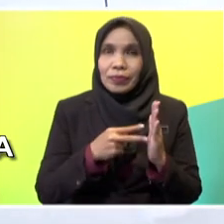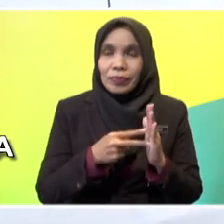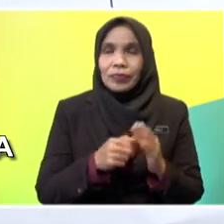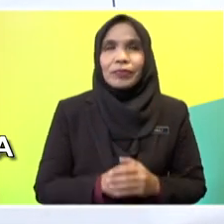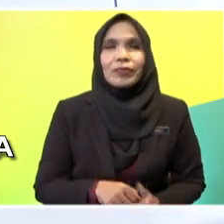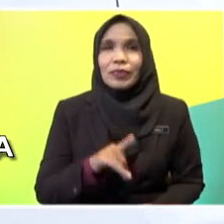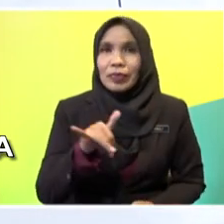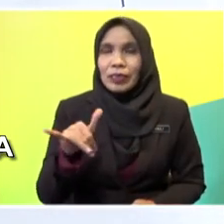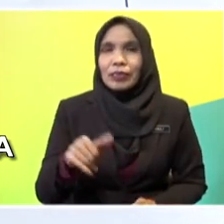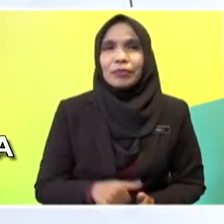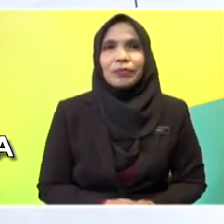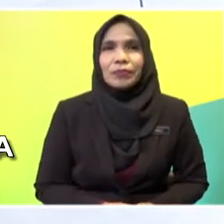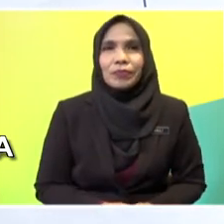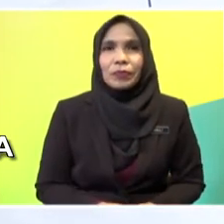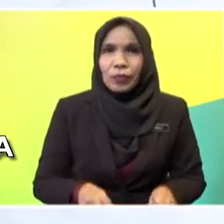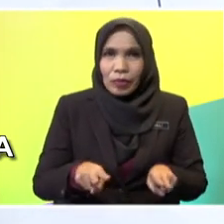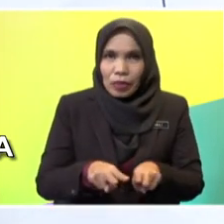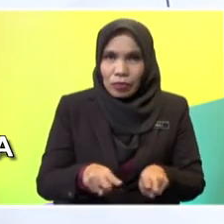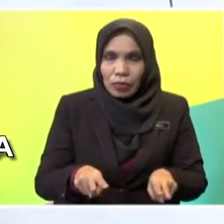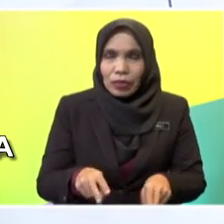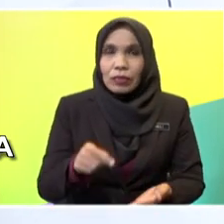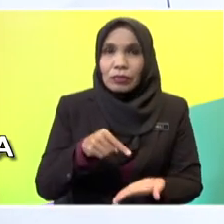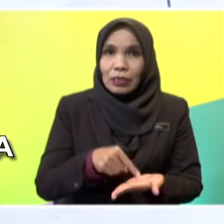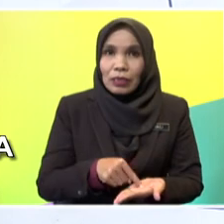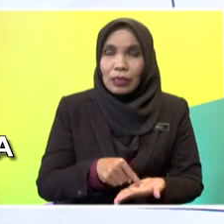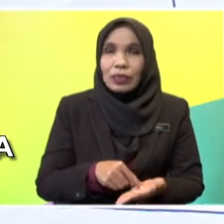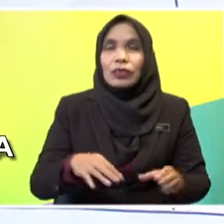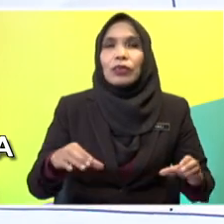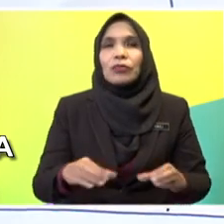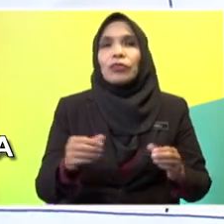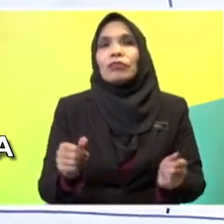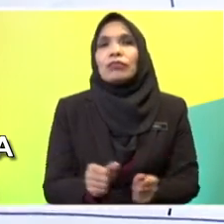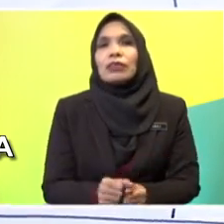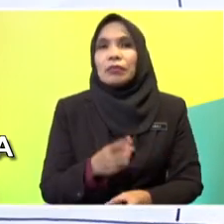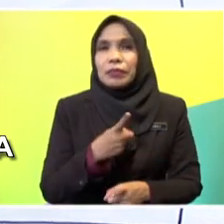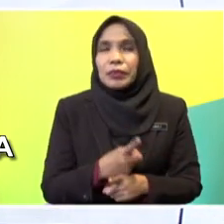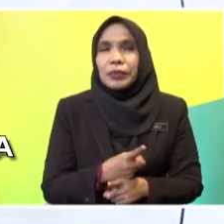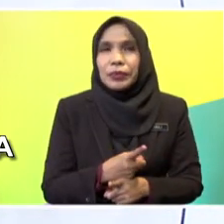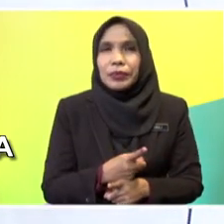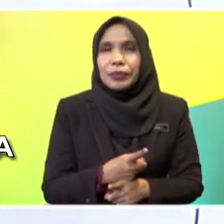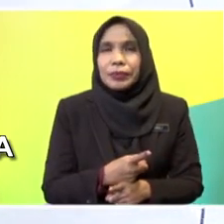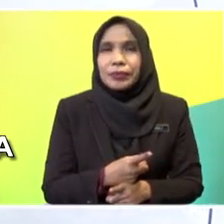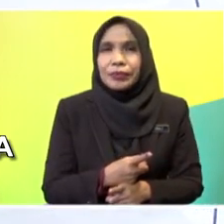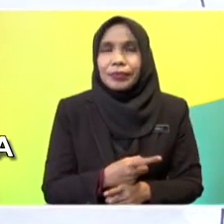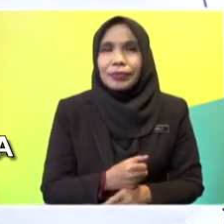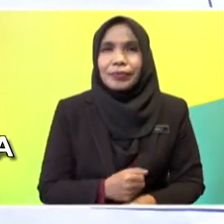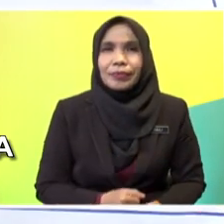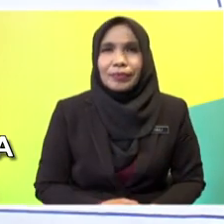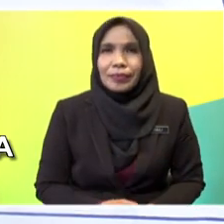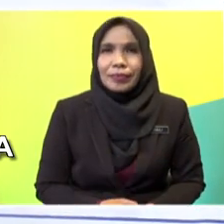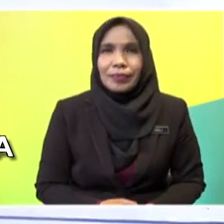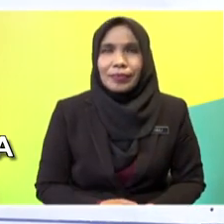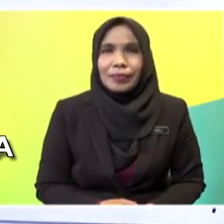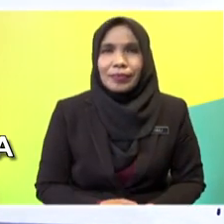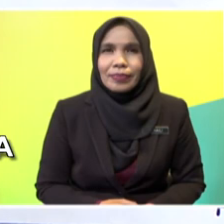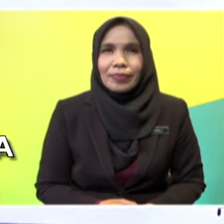kalaulah ukuran ini kita buat dengan betul mengikut ukuran yang kita dah ambil di bahagian di badan pelanggan,